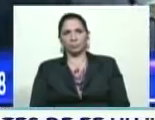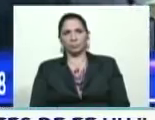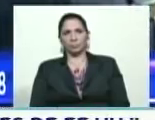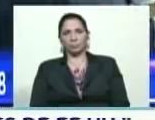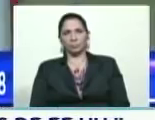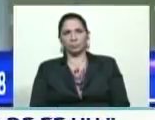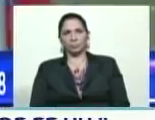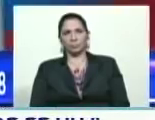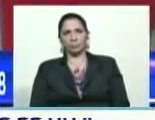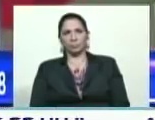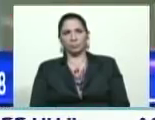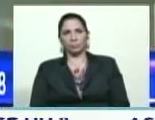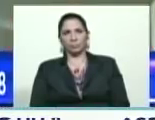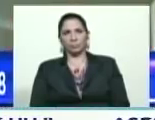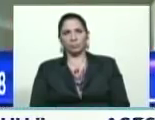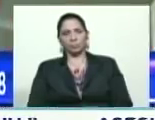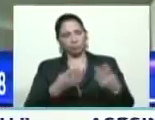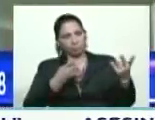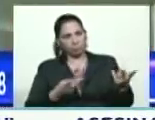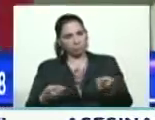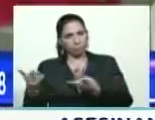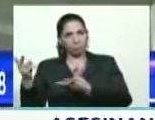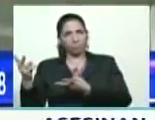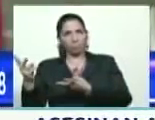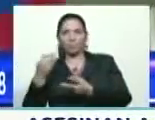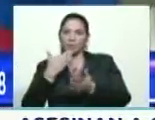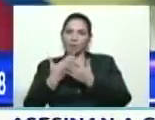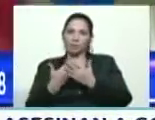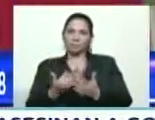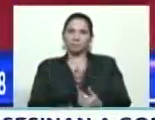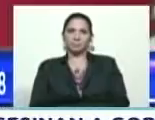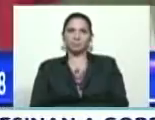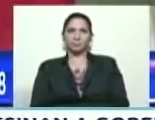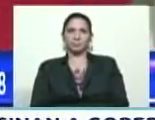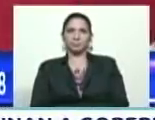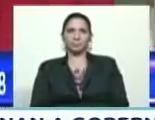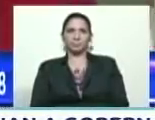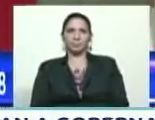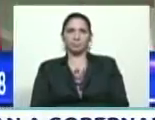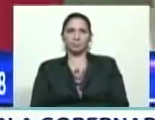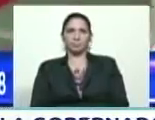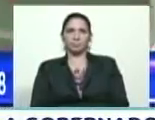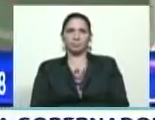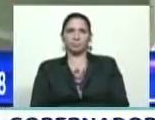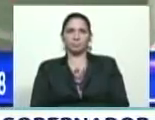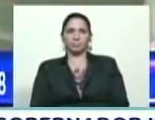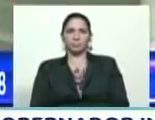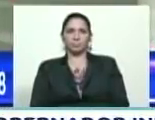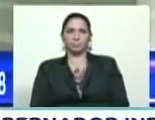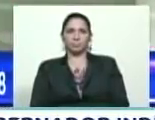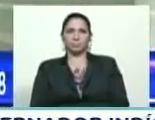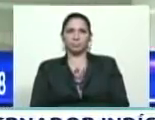сотрудничество. Bienvenidos. Muchas gracias. Добро пожаловать. Всем большое спасибо.